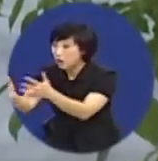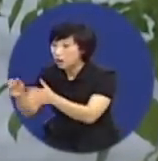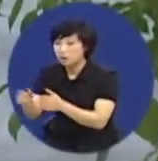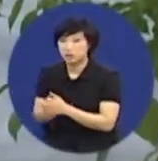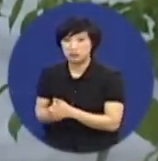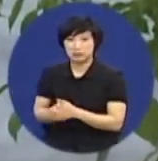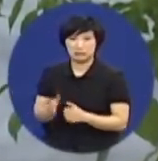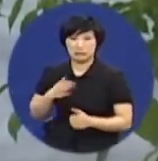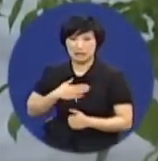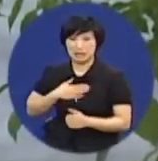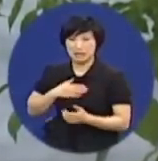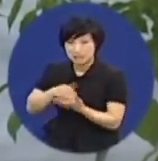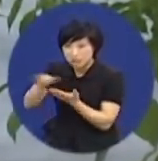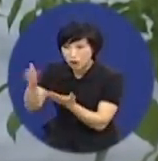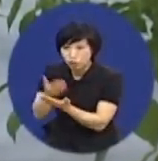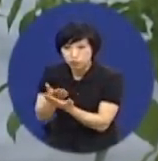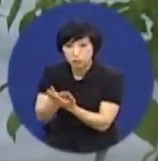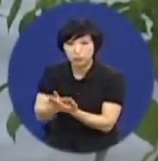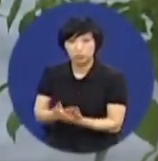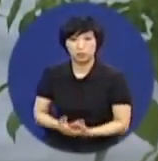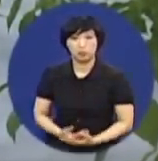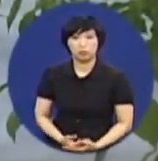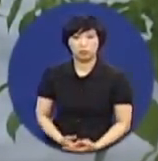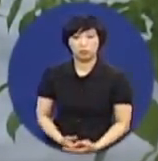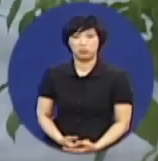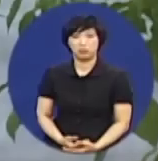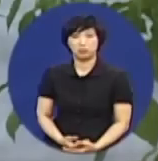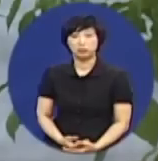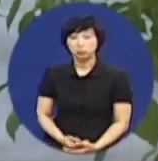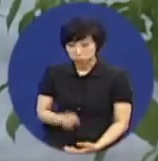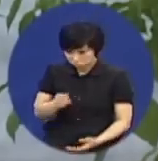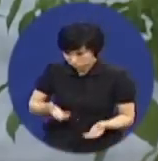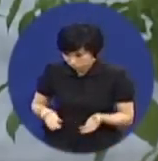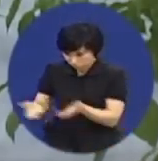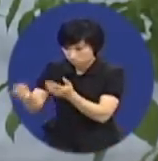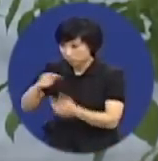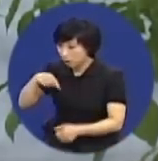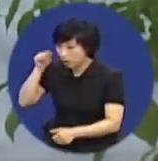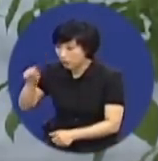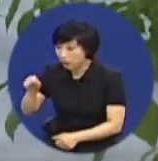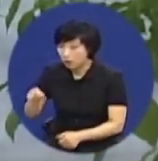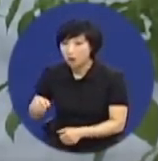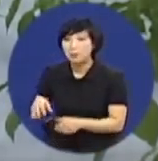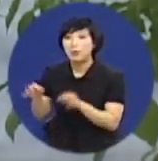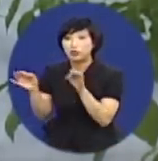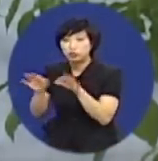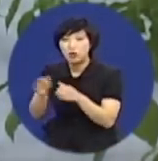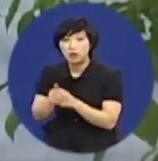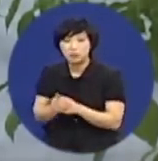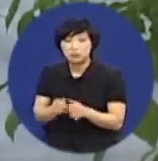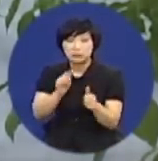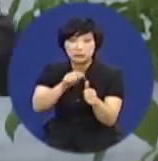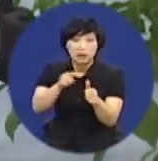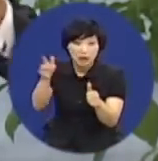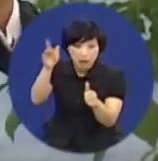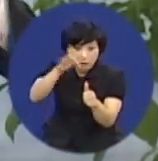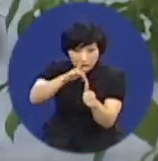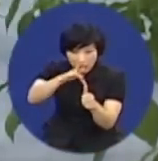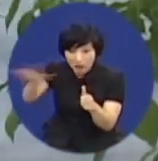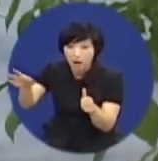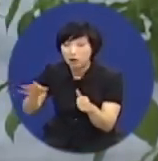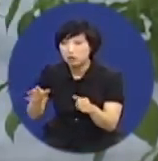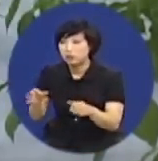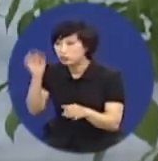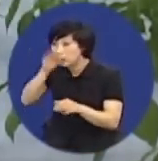なら、あの豚に入ることを許してください。そちらに入れ。すると、悪霊どもは